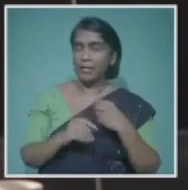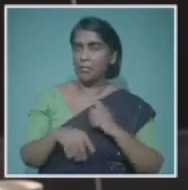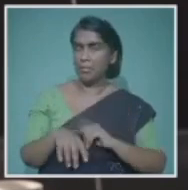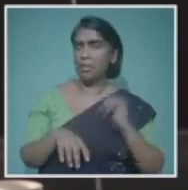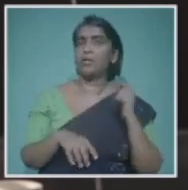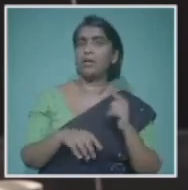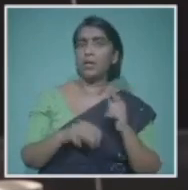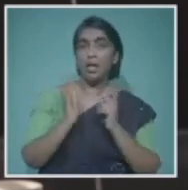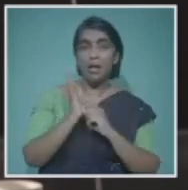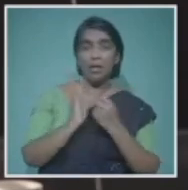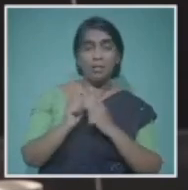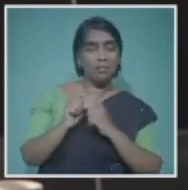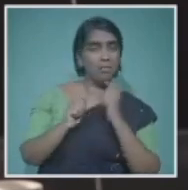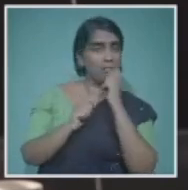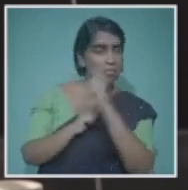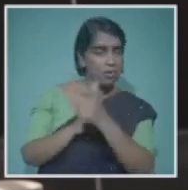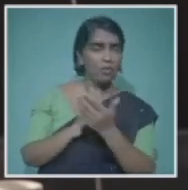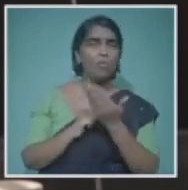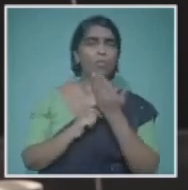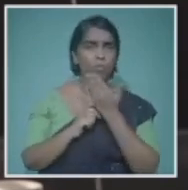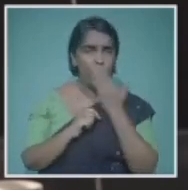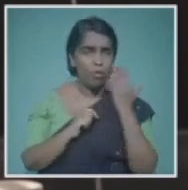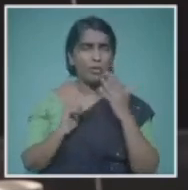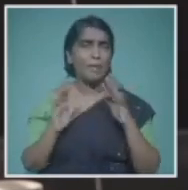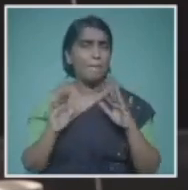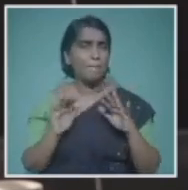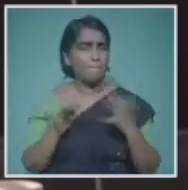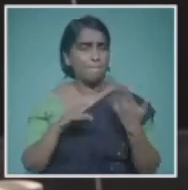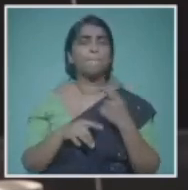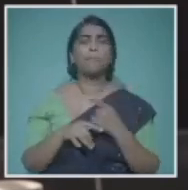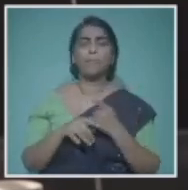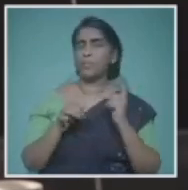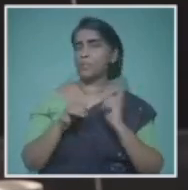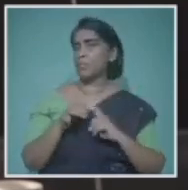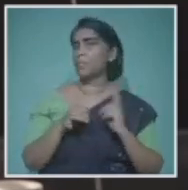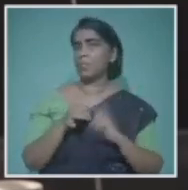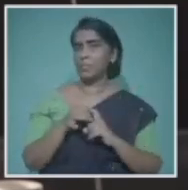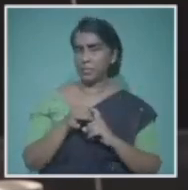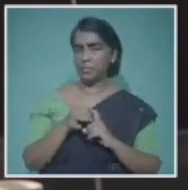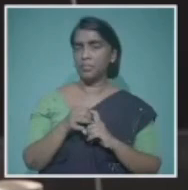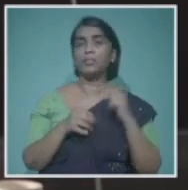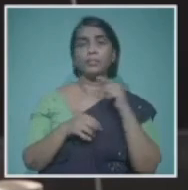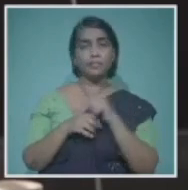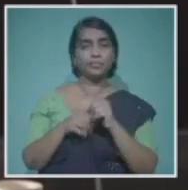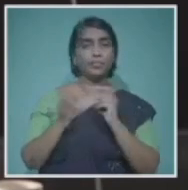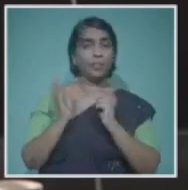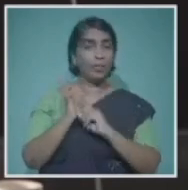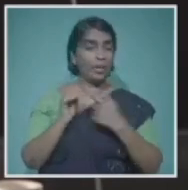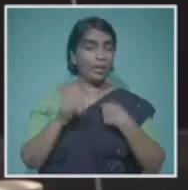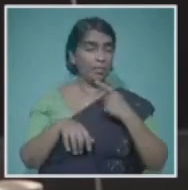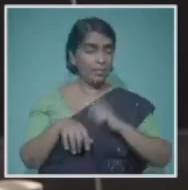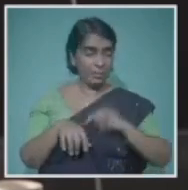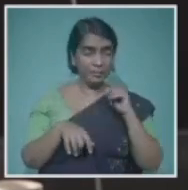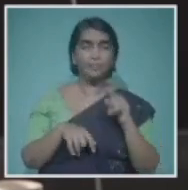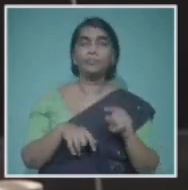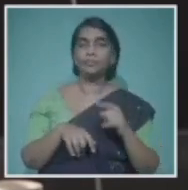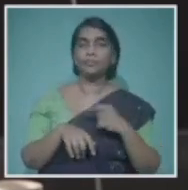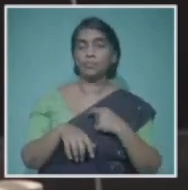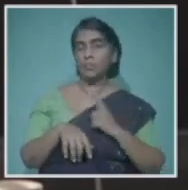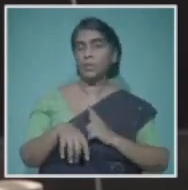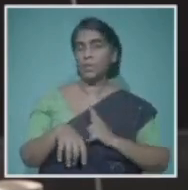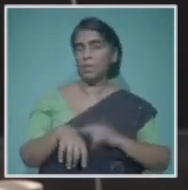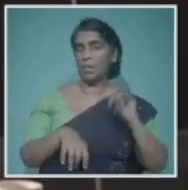ඒ කියන්නේ ණය ගෙවන්න පුළුවන්ද බැරිද කියන ප්‍රශ්නේ. ඒ ක්‍රෙඩිට් රිස්ක් එක තමයි